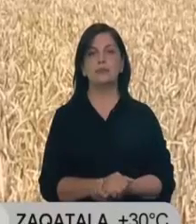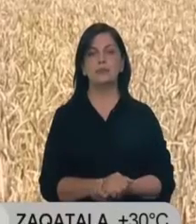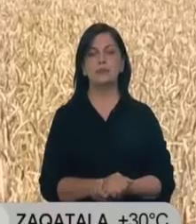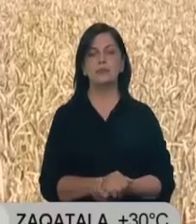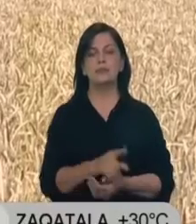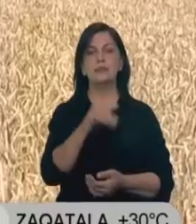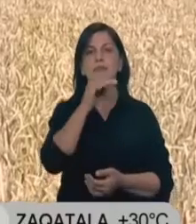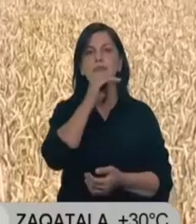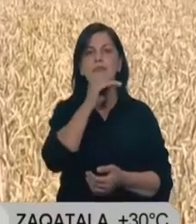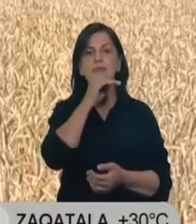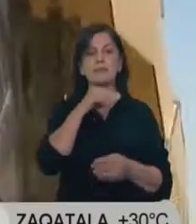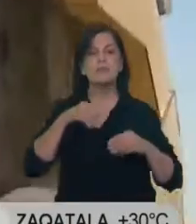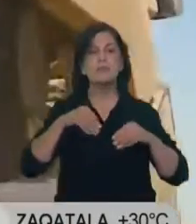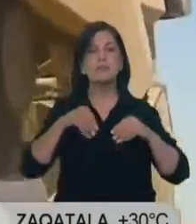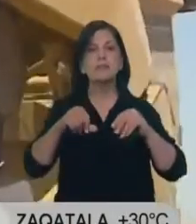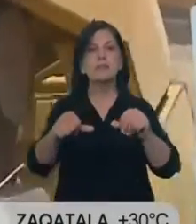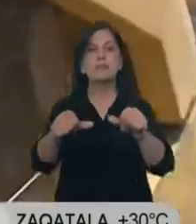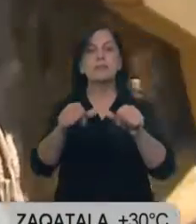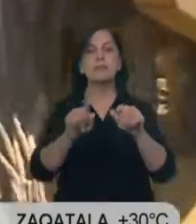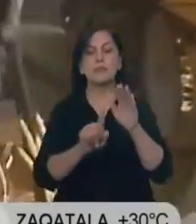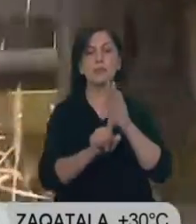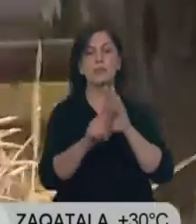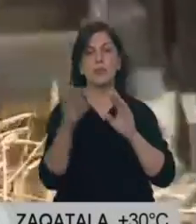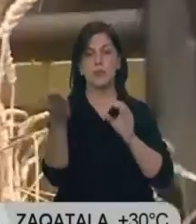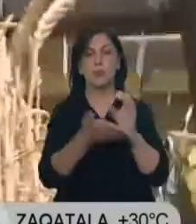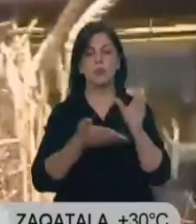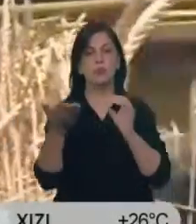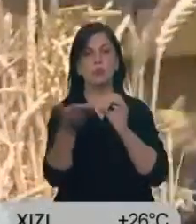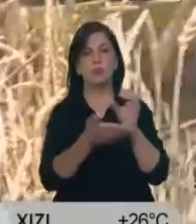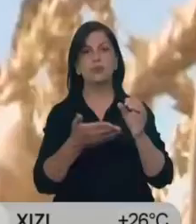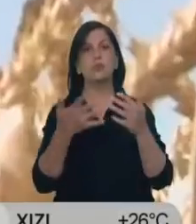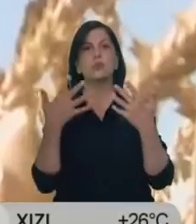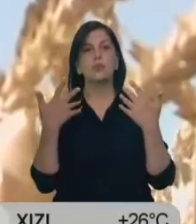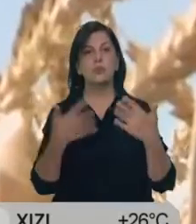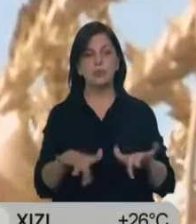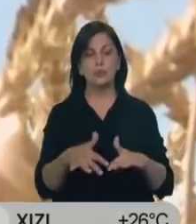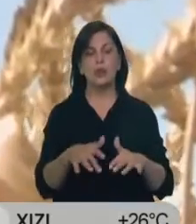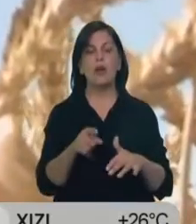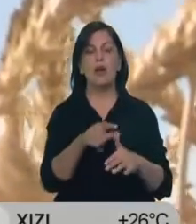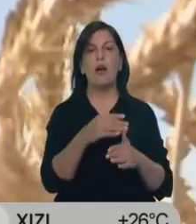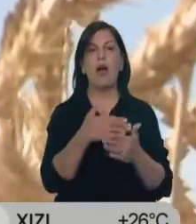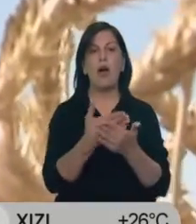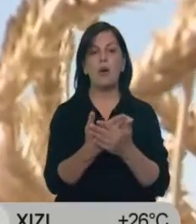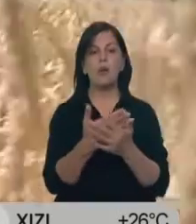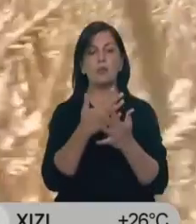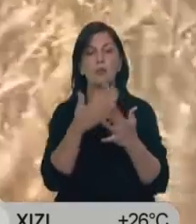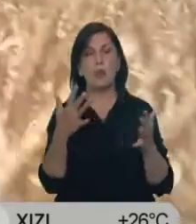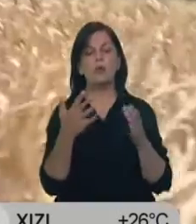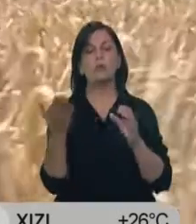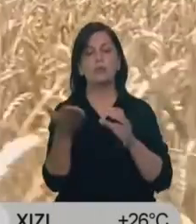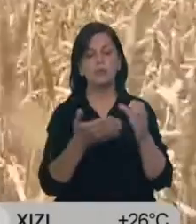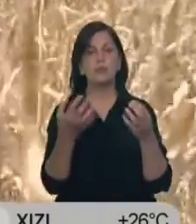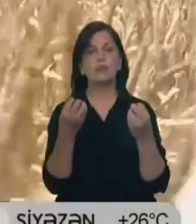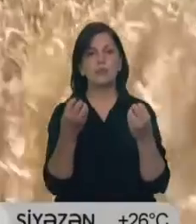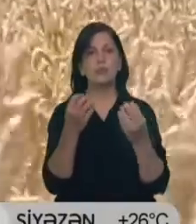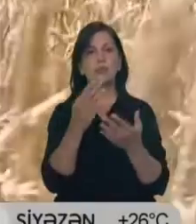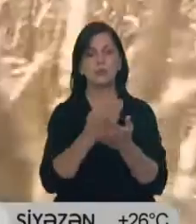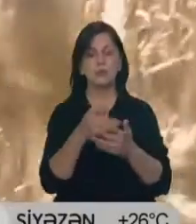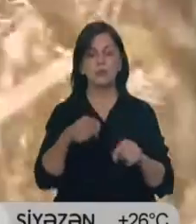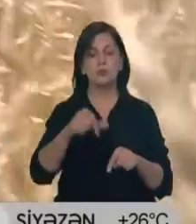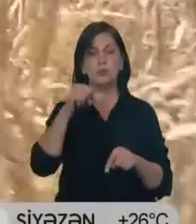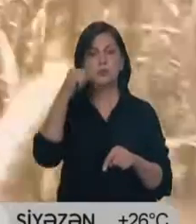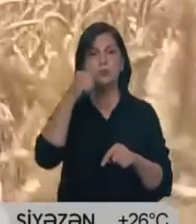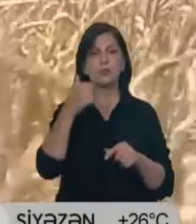taxıl sahələrinin yarıdan çoxunda biçim başa çatıb. Digər sahələrdə isə aktiv biçim prosesi davam edir. Bu iki məhsuldarlıq